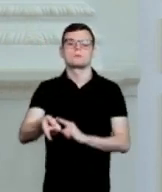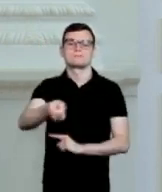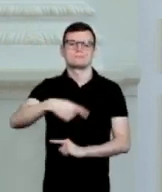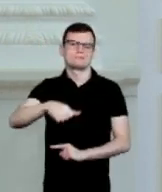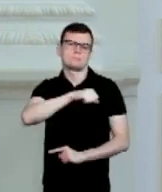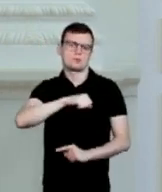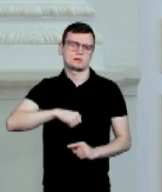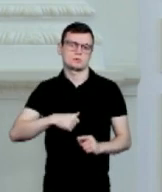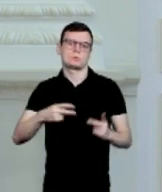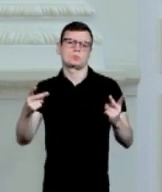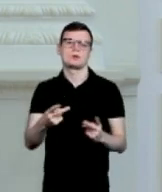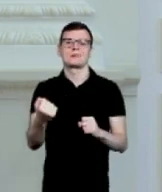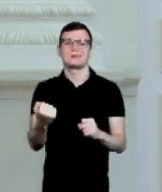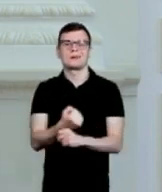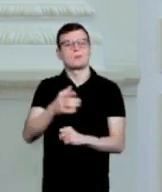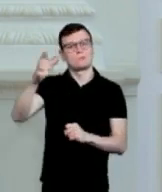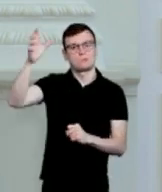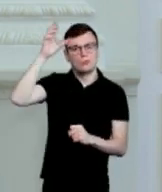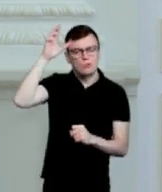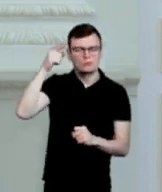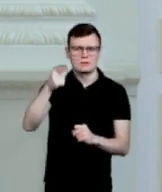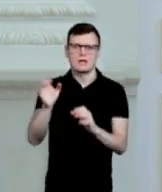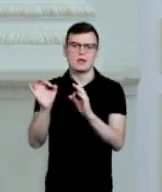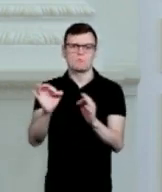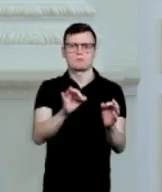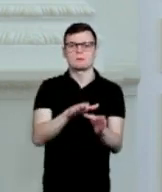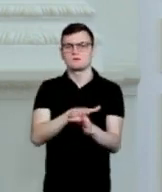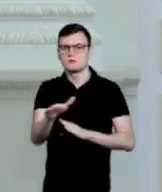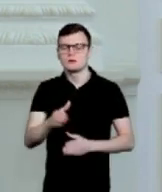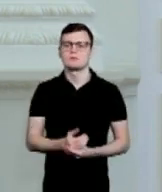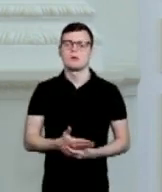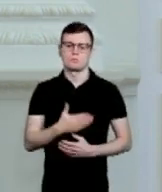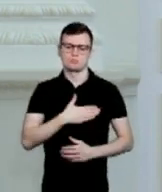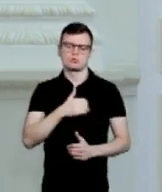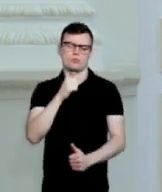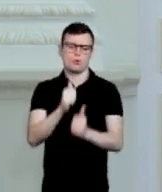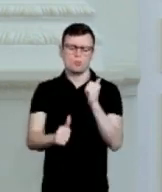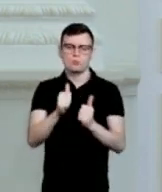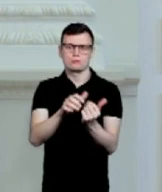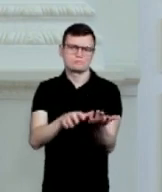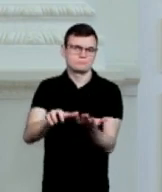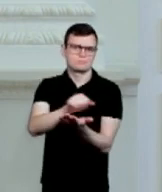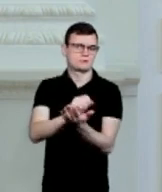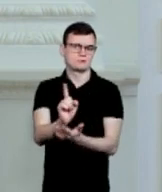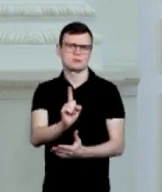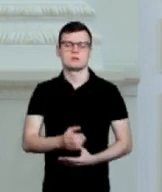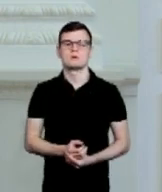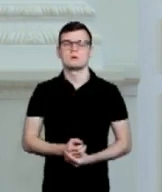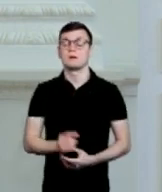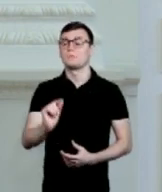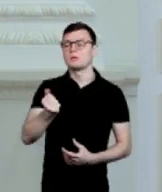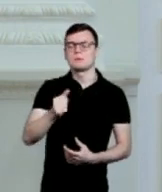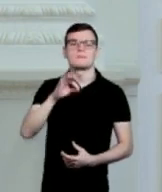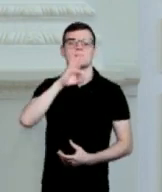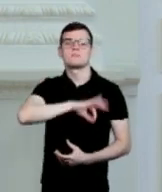būti įgyvendinta protingai, racionaliai, nepažeidžiant mūsų konkurencingumo ir tarnauti pirmiausia mūsų gerovei,